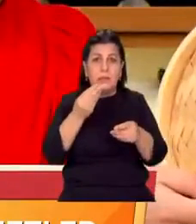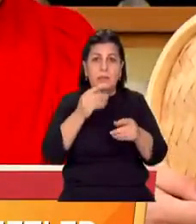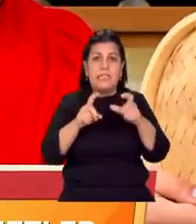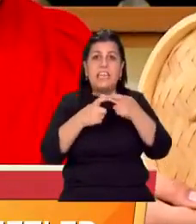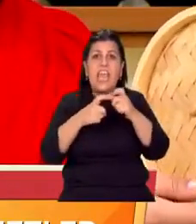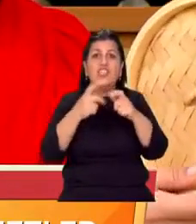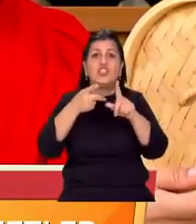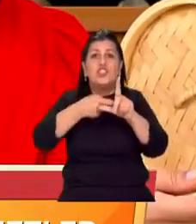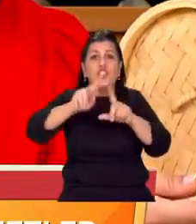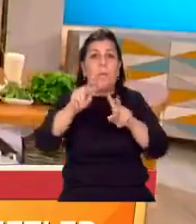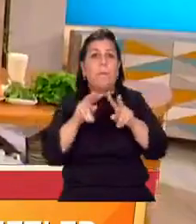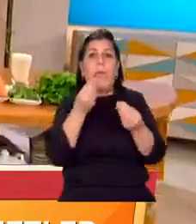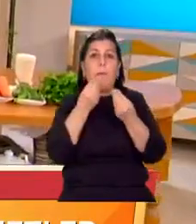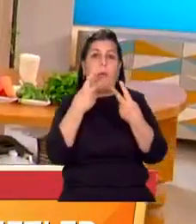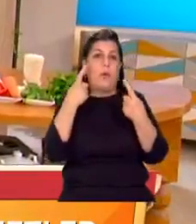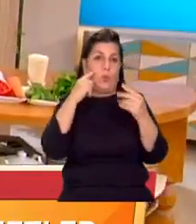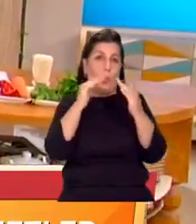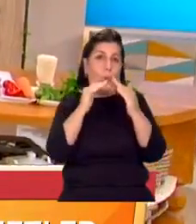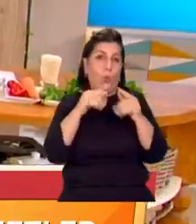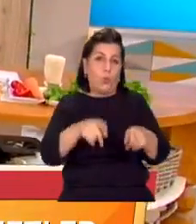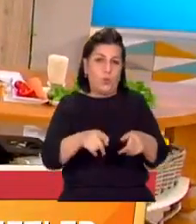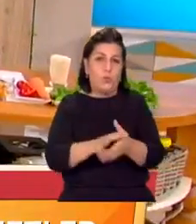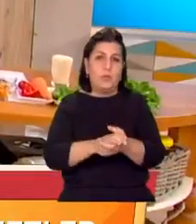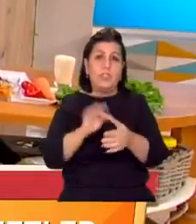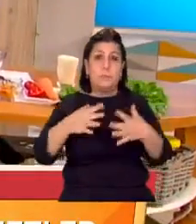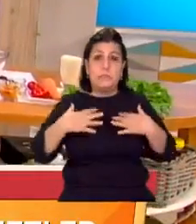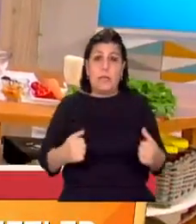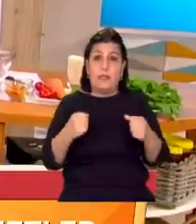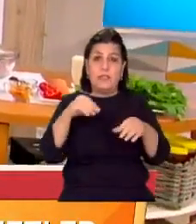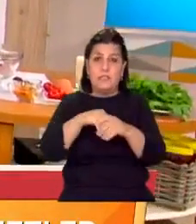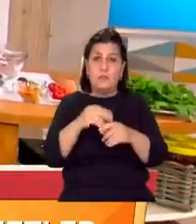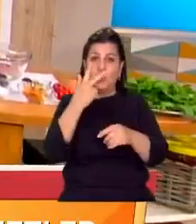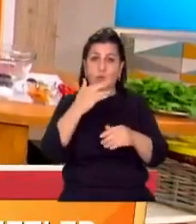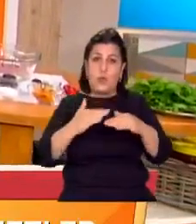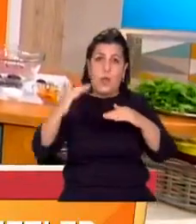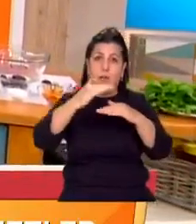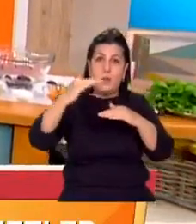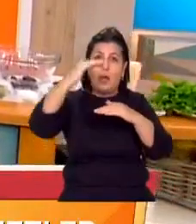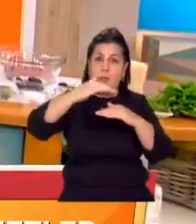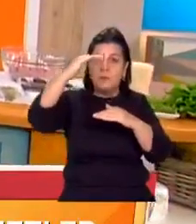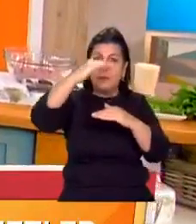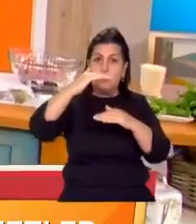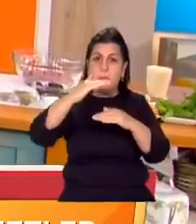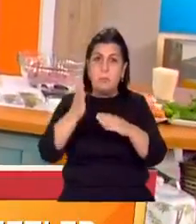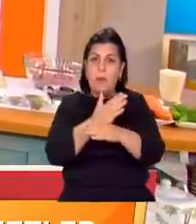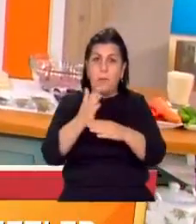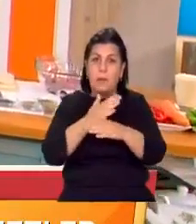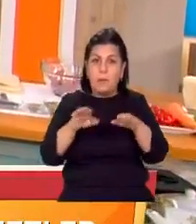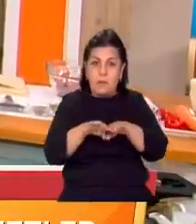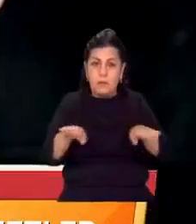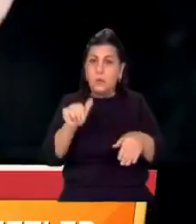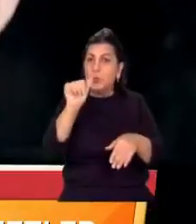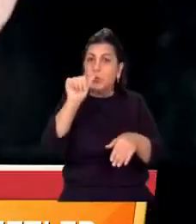görüyorum Evet şimdi bu sağlıklı şu anda gördüğünüz gibi üç kat yapıyoruz bunu bu üç kat her katta farklı bir ürünü bunu